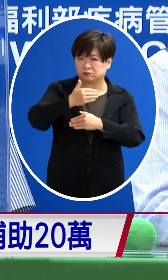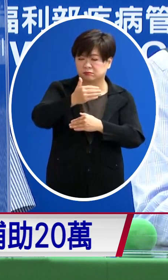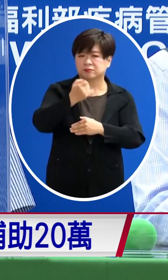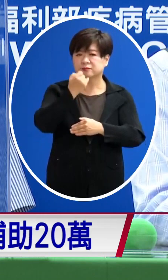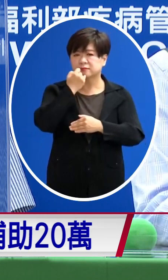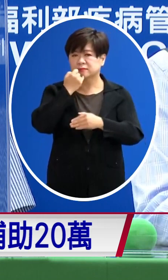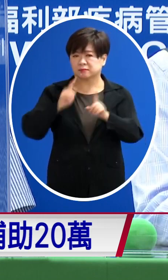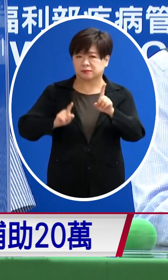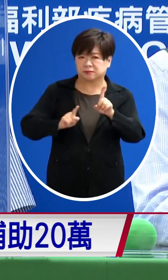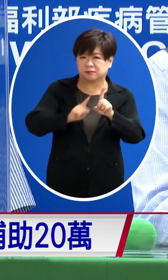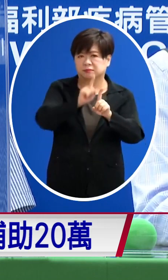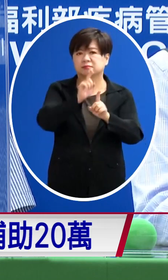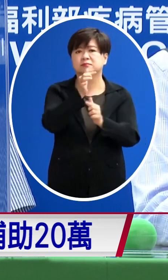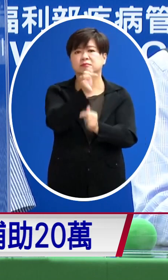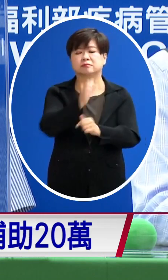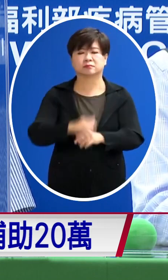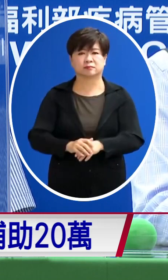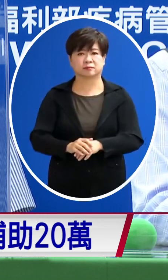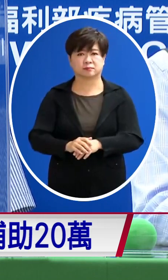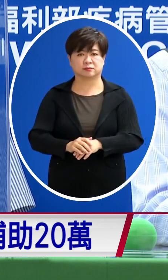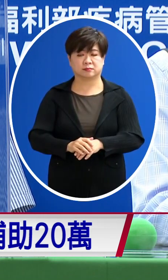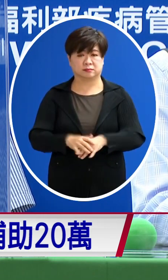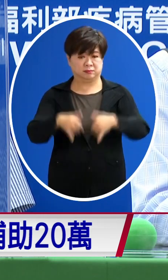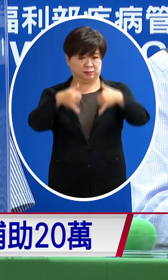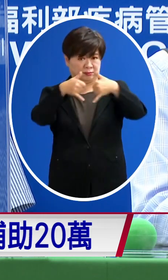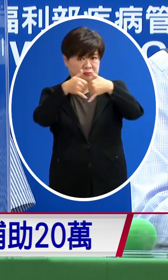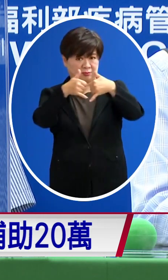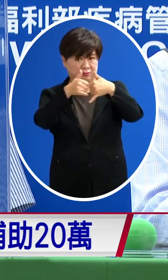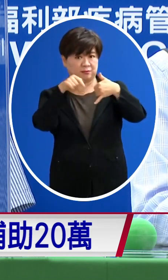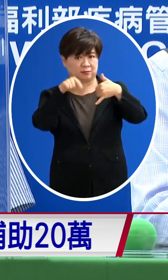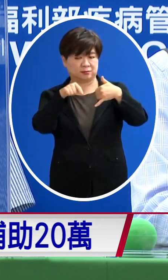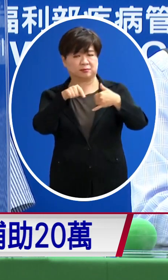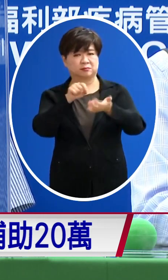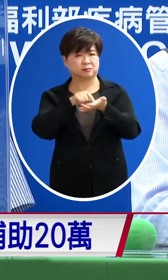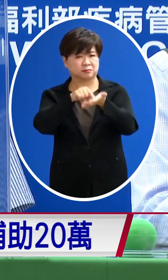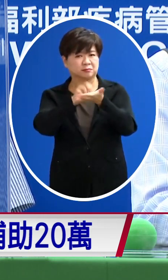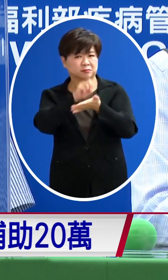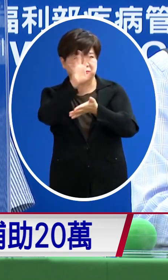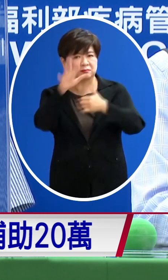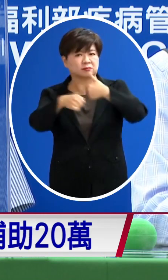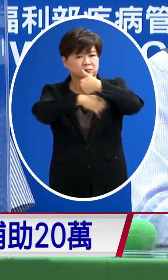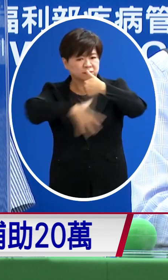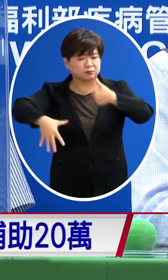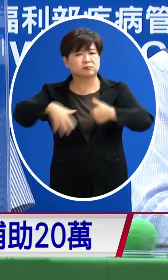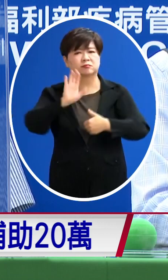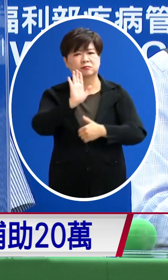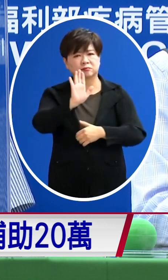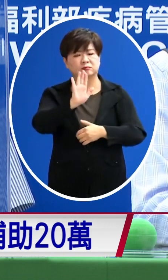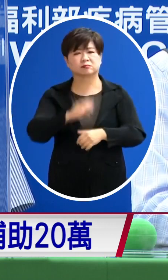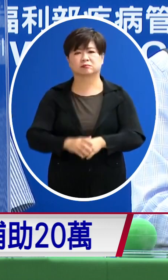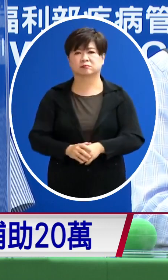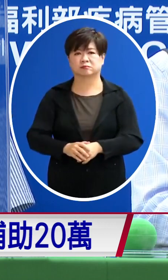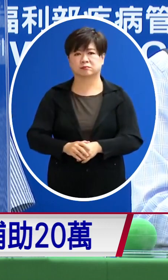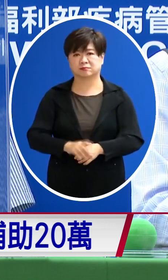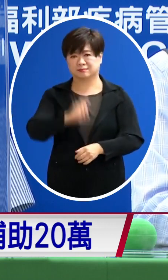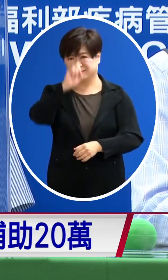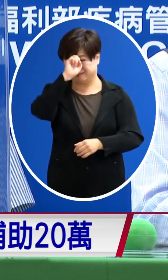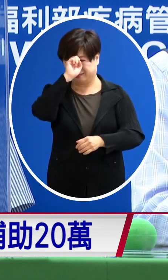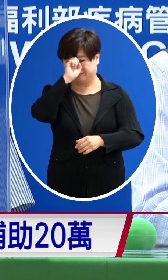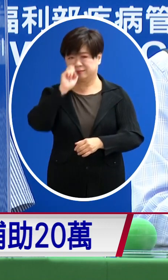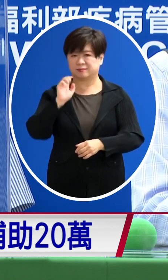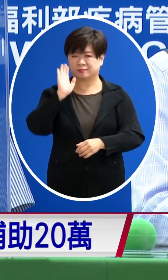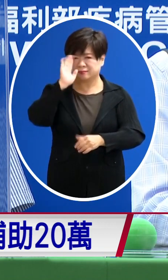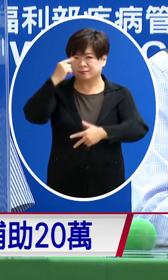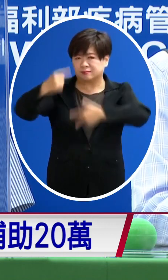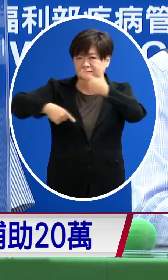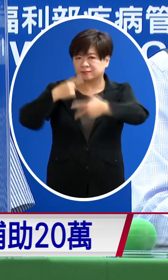跟上来。现在加上哈健保的一个申报的系统。好，那我们希望在这个礼拜好能够用